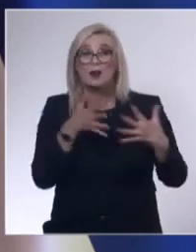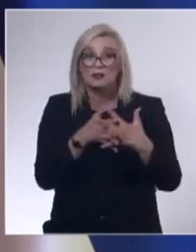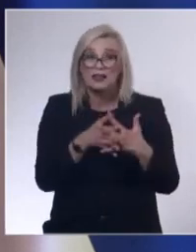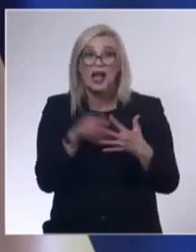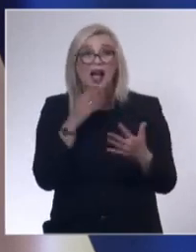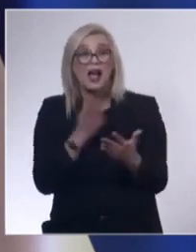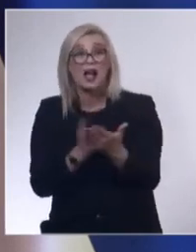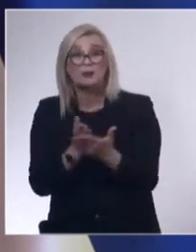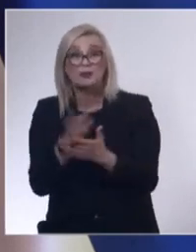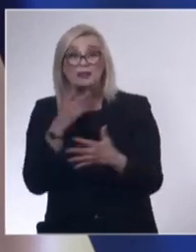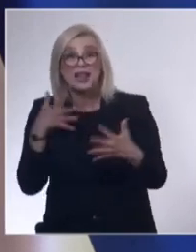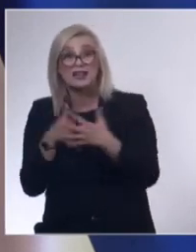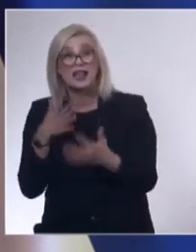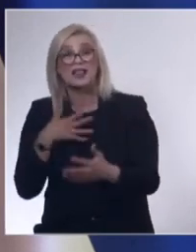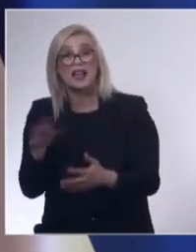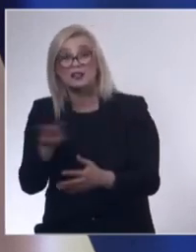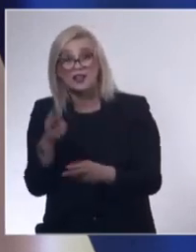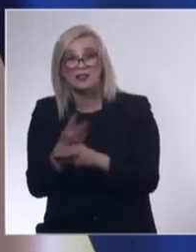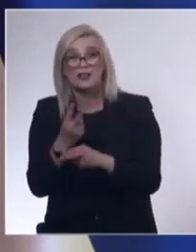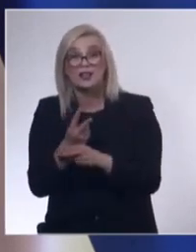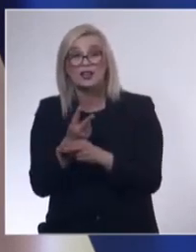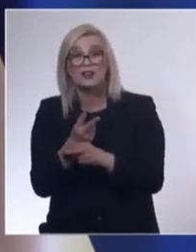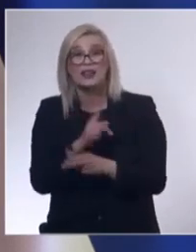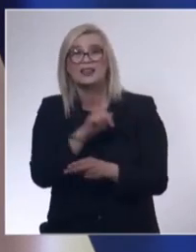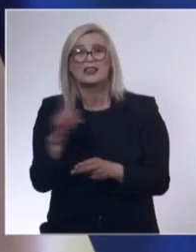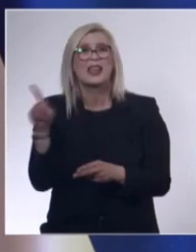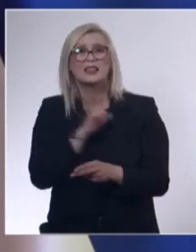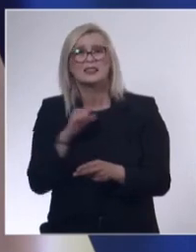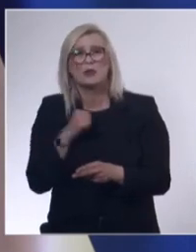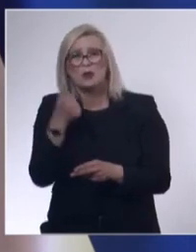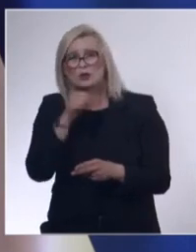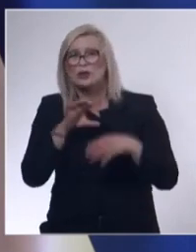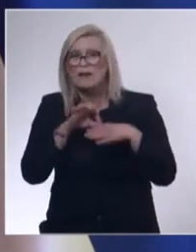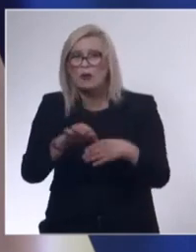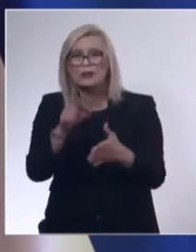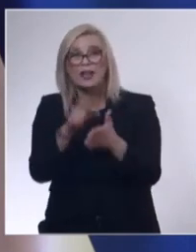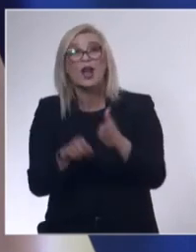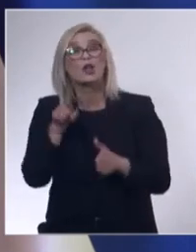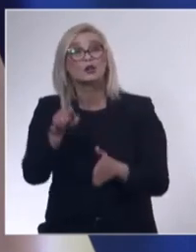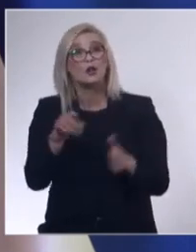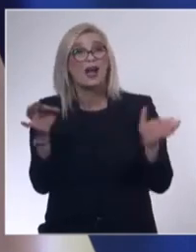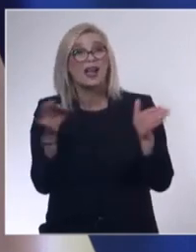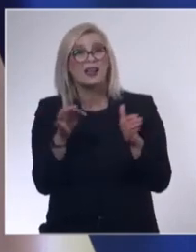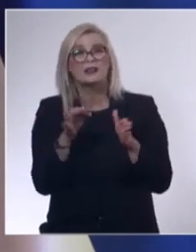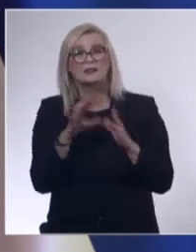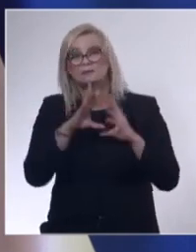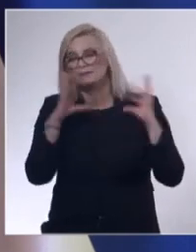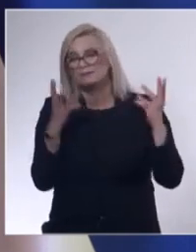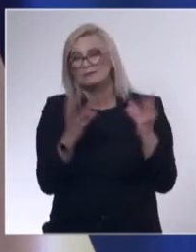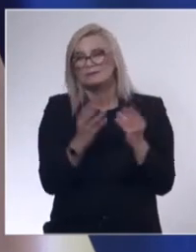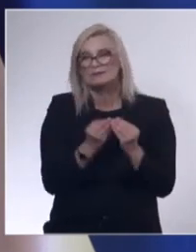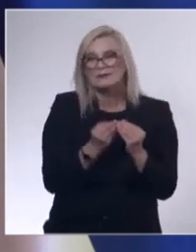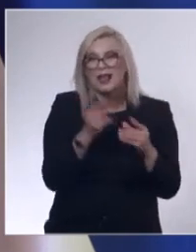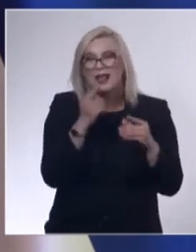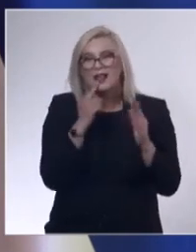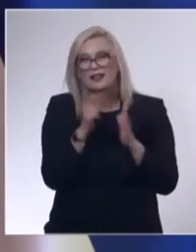процесот на интеграцијата на нашите држави и општества не е само тоа што не води кон членство, туку тоа е целопатешествие, сето